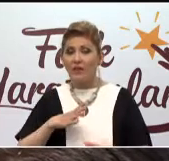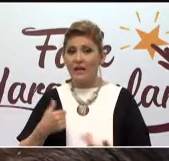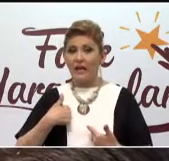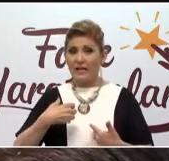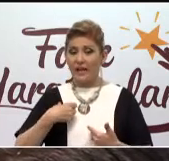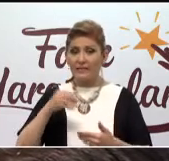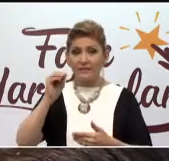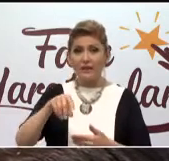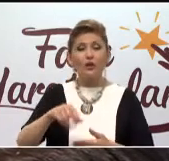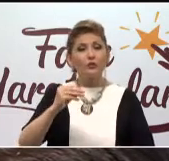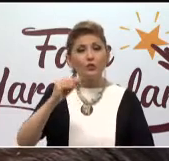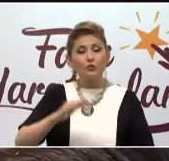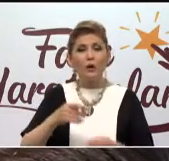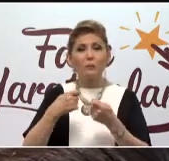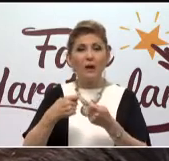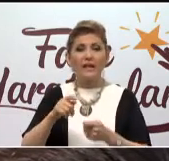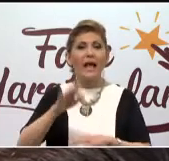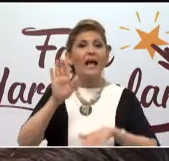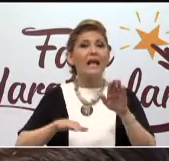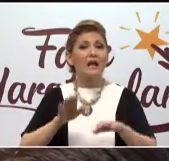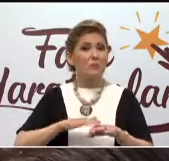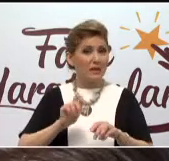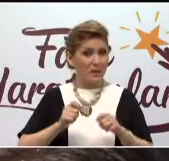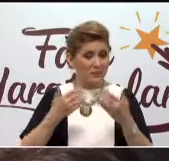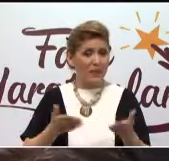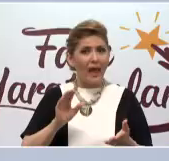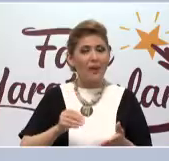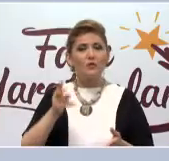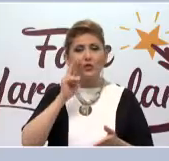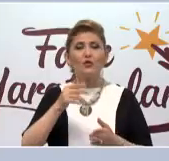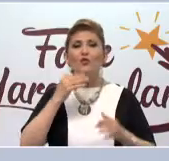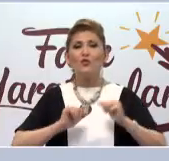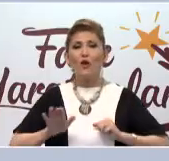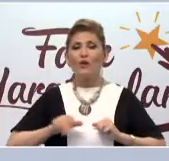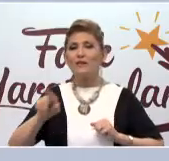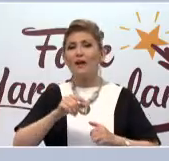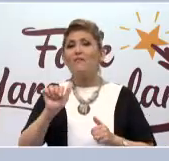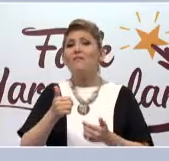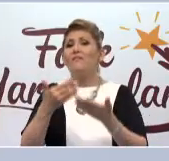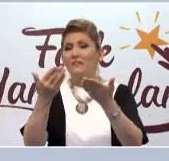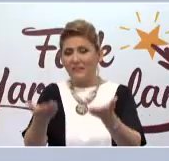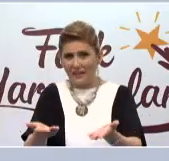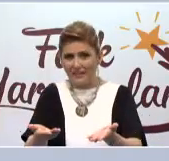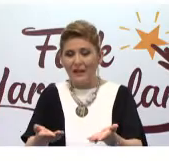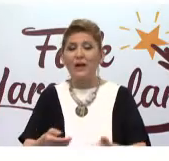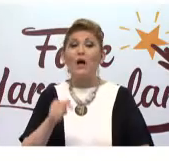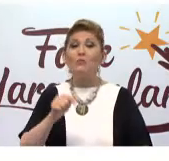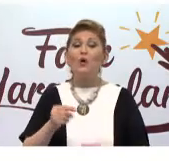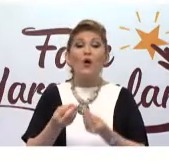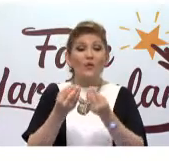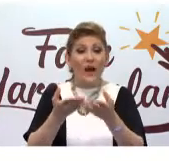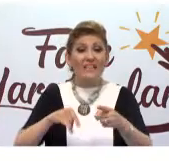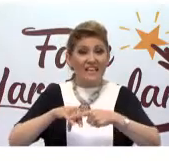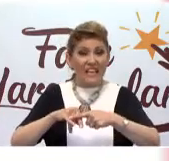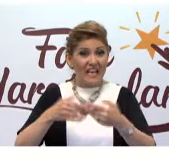hizmetlerini koyduklarında çok düşük maliyetlerle aslında reklam da yapmış oluyorlar. Hem de işin sonucunda üniversite öğrencilere fayda sağlamış oluyor. Bu verdiğimiz ürün ve